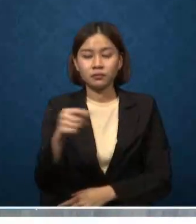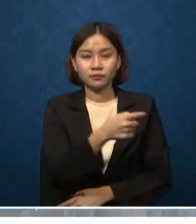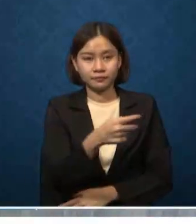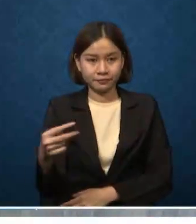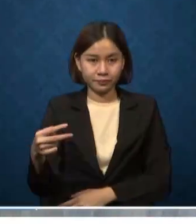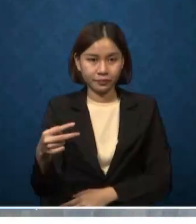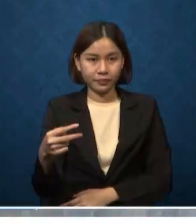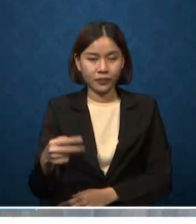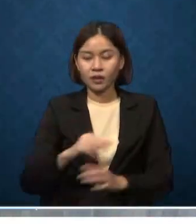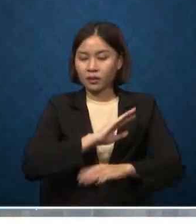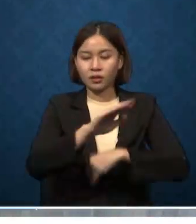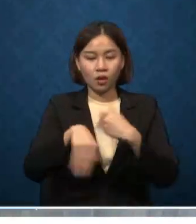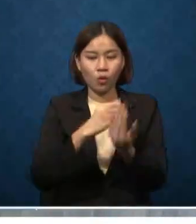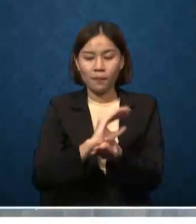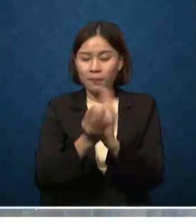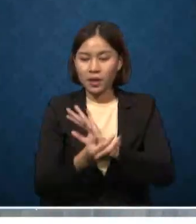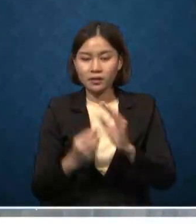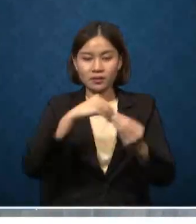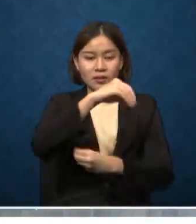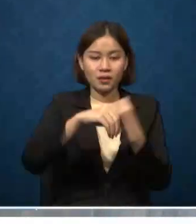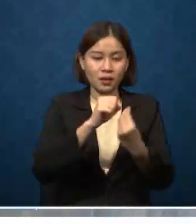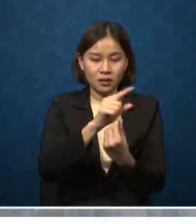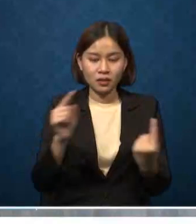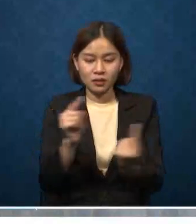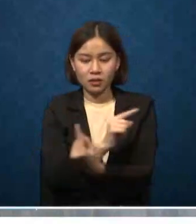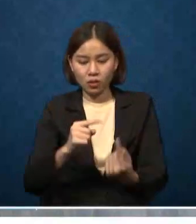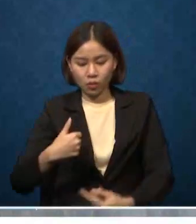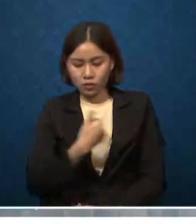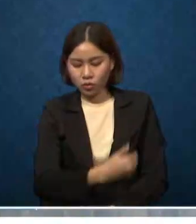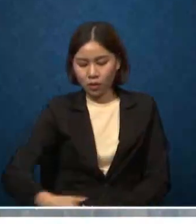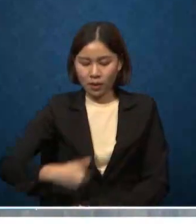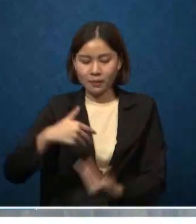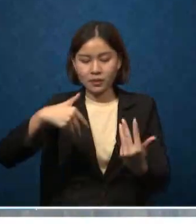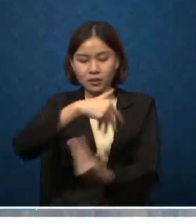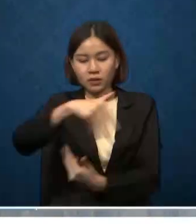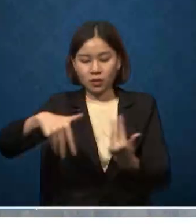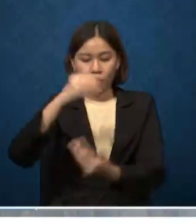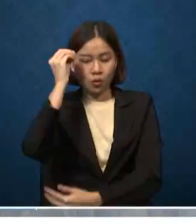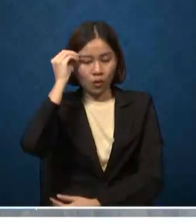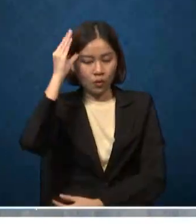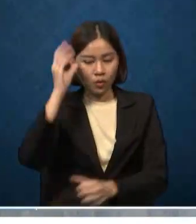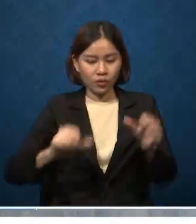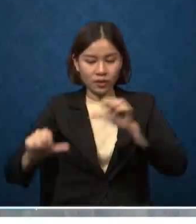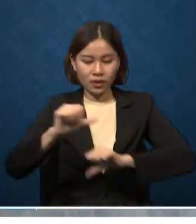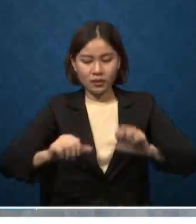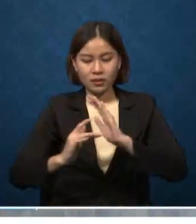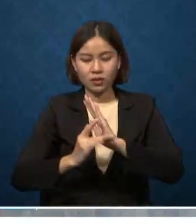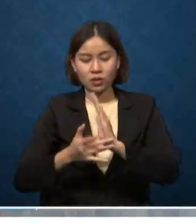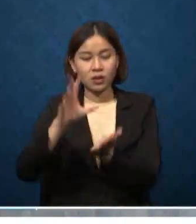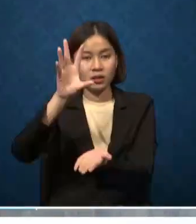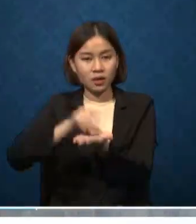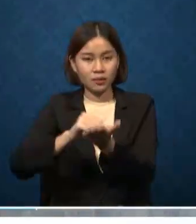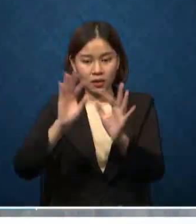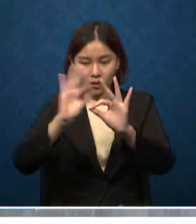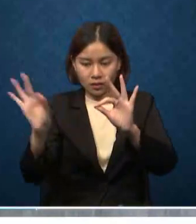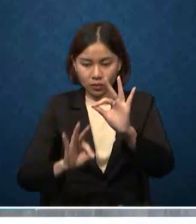เปลี่ยนทุกเรื่องเลยเศรษฐกิจสังคมสุขภาพสิ่งแวดล้อมความรู้วิทยาศาสตร์เทคโนโลยีข้อมูลและ